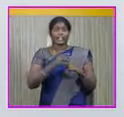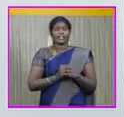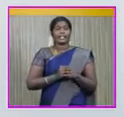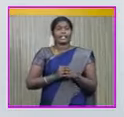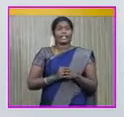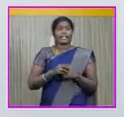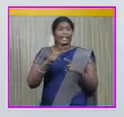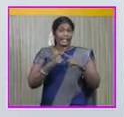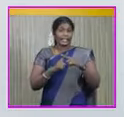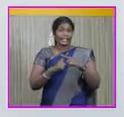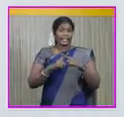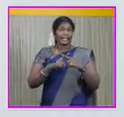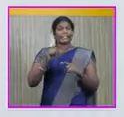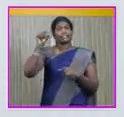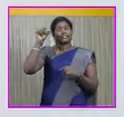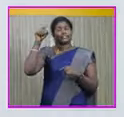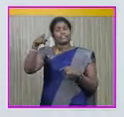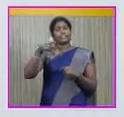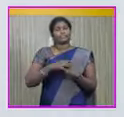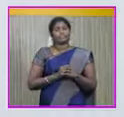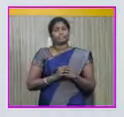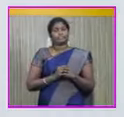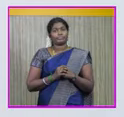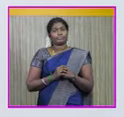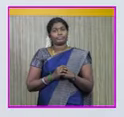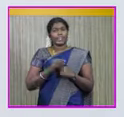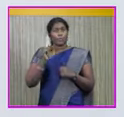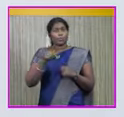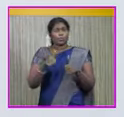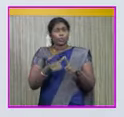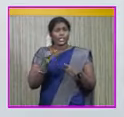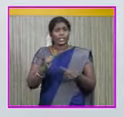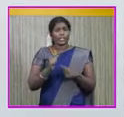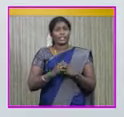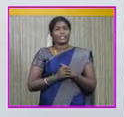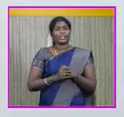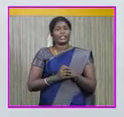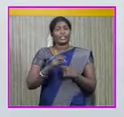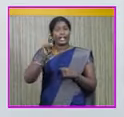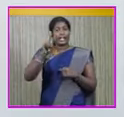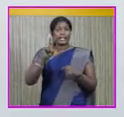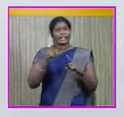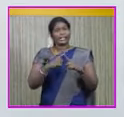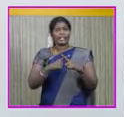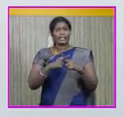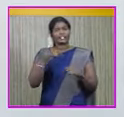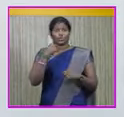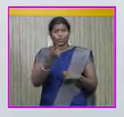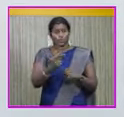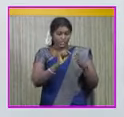எக்ஸ் டிகிரி. அடுத்தது புள்ளி ஏவில் அமையும் கோணமும் ரெண்டு எக்ஸ் டிகிரி அப்படின்னு